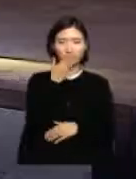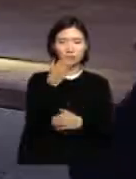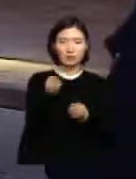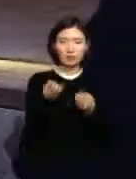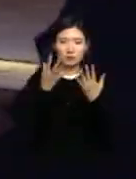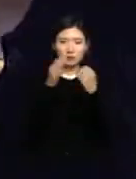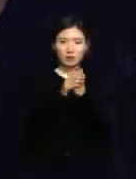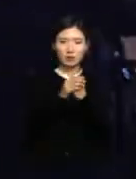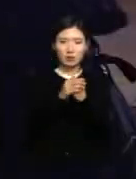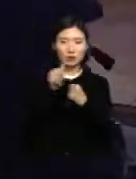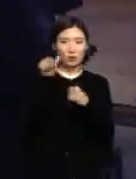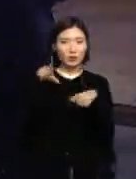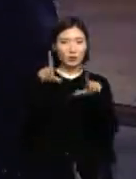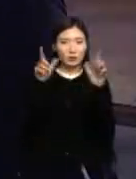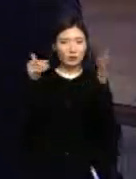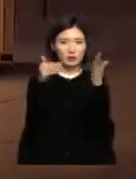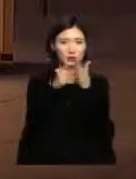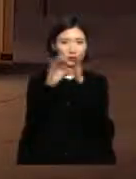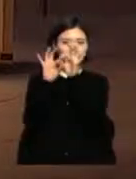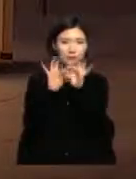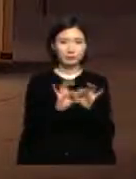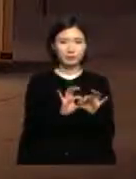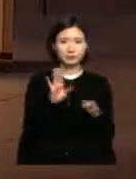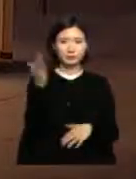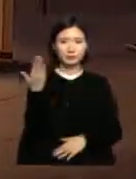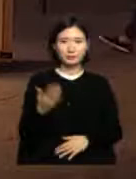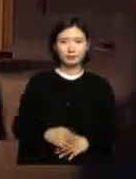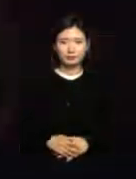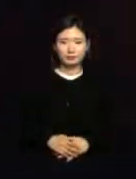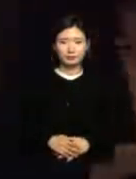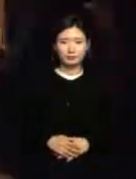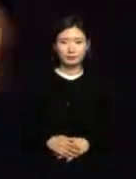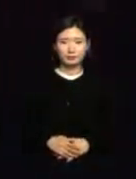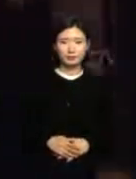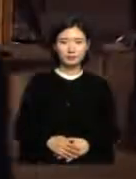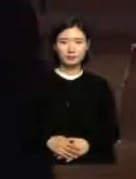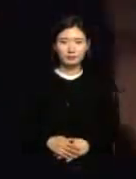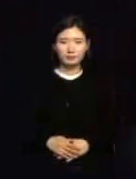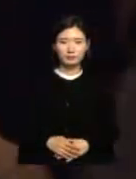오는 5일까지 이어집니다. 딜라이브 서울경기 케이블TV 진기훈입니다.